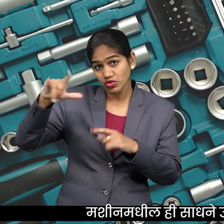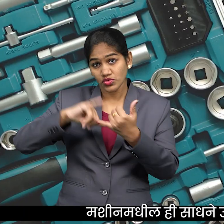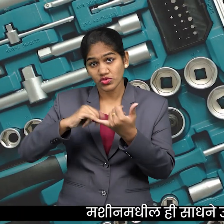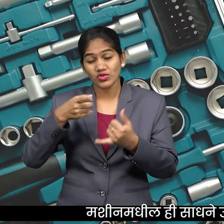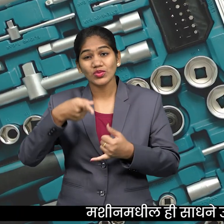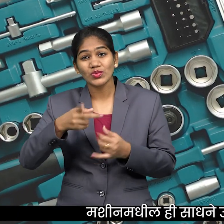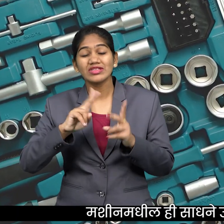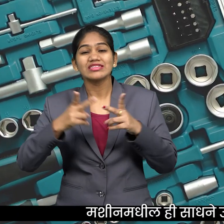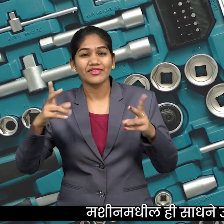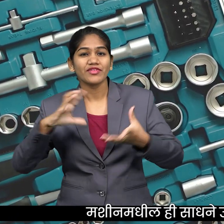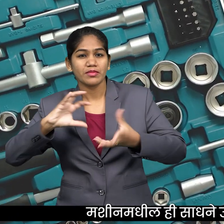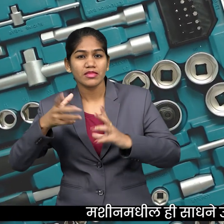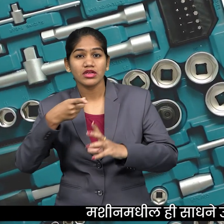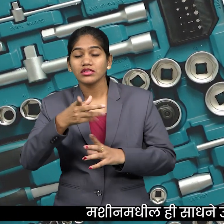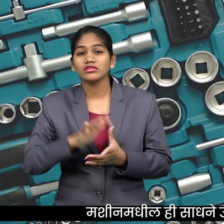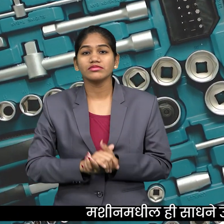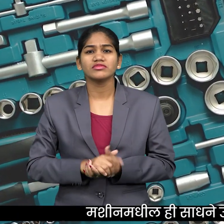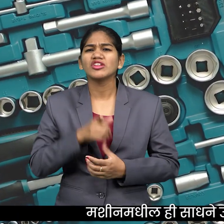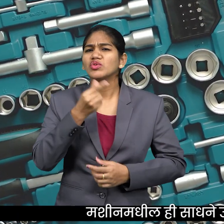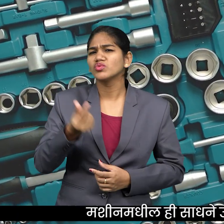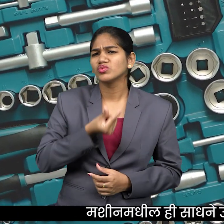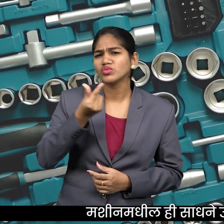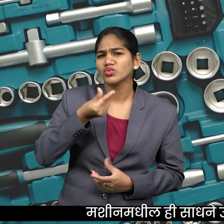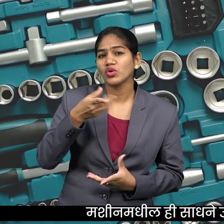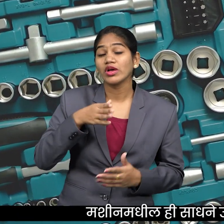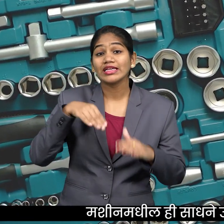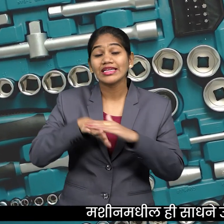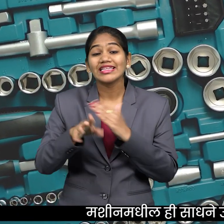साधने उत्पादन प्रक्रियेत वापरली जात नाहीत,